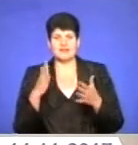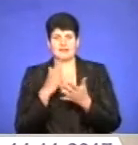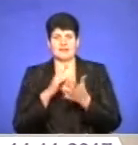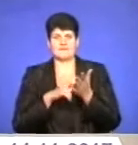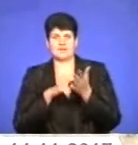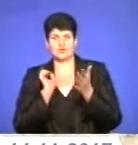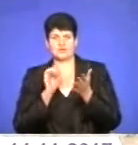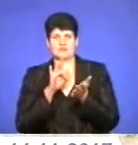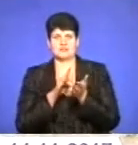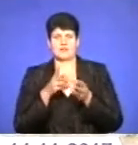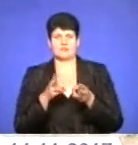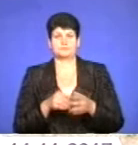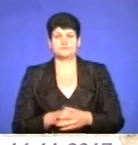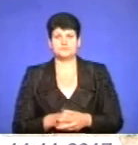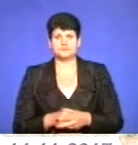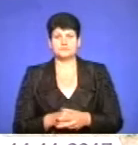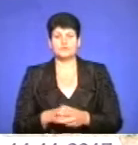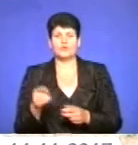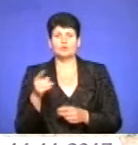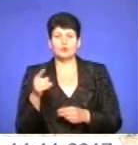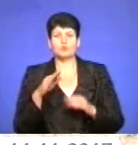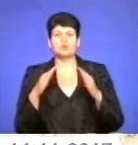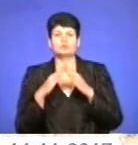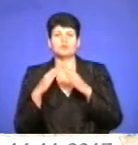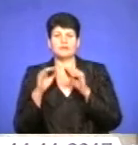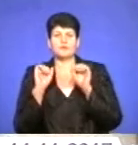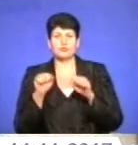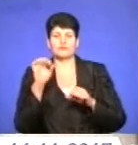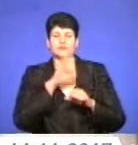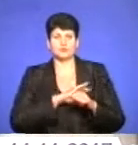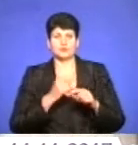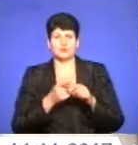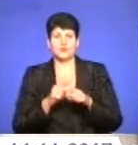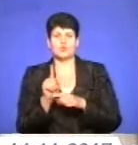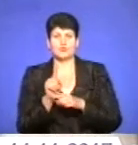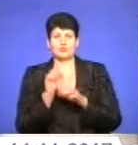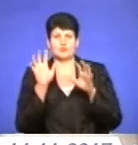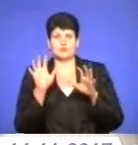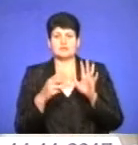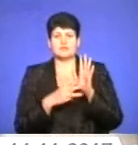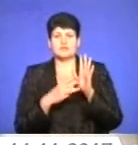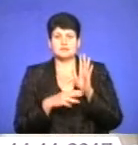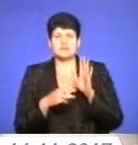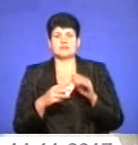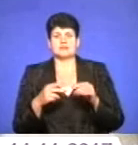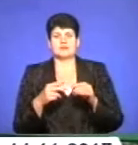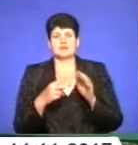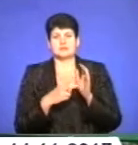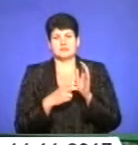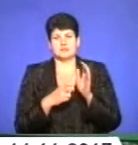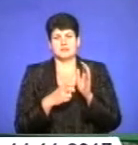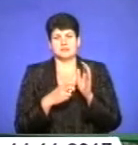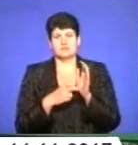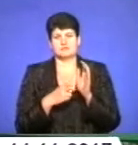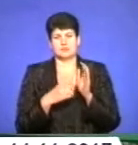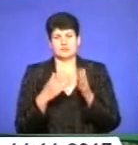від централізованої системи. У Тернополі будинків, які зможуть скористатися нормами закону, 80-700 існуючих. До